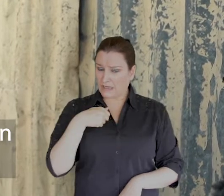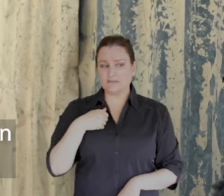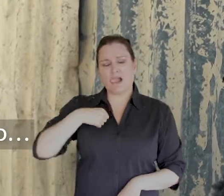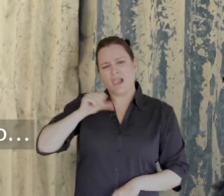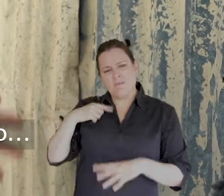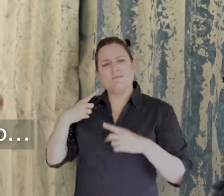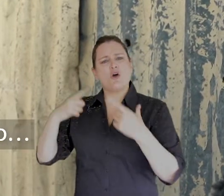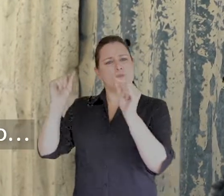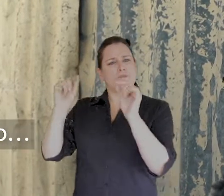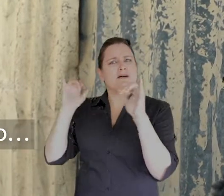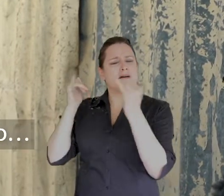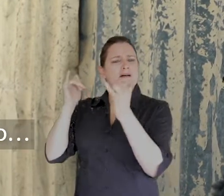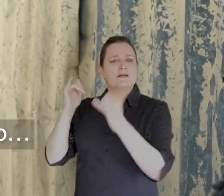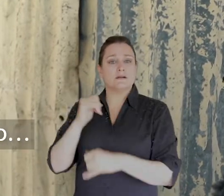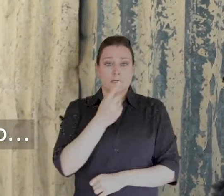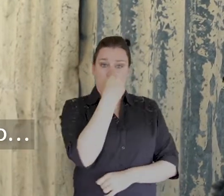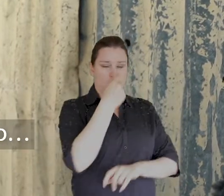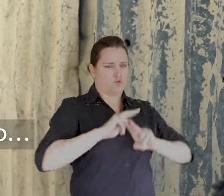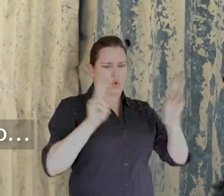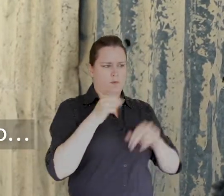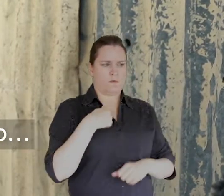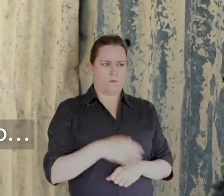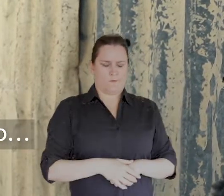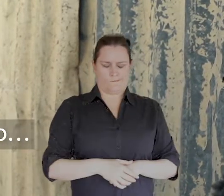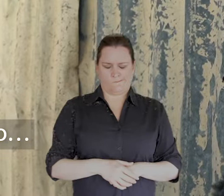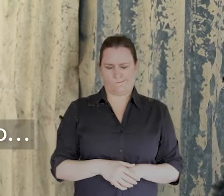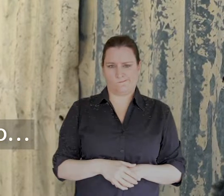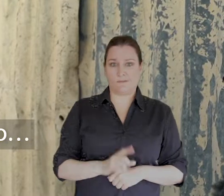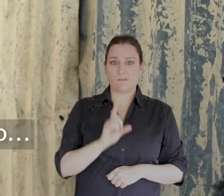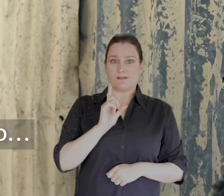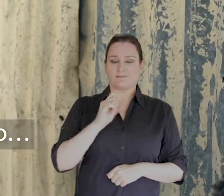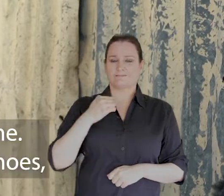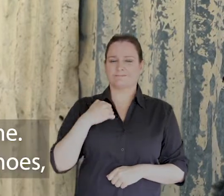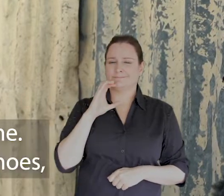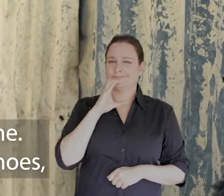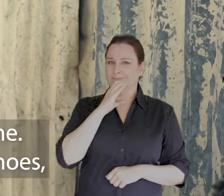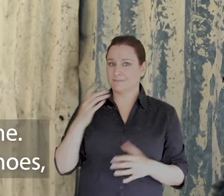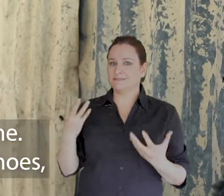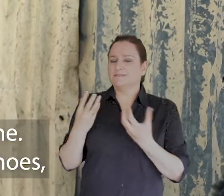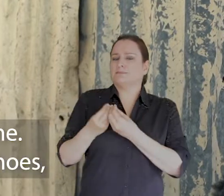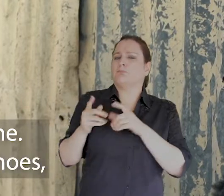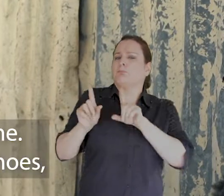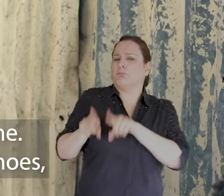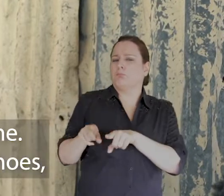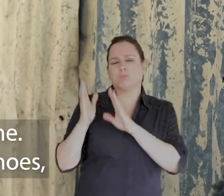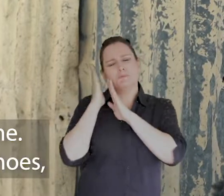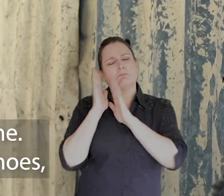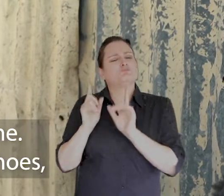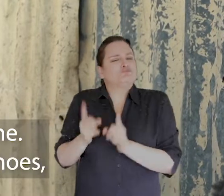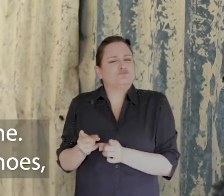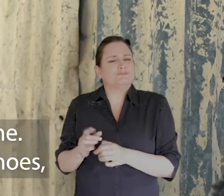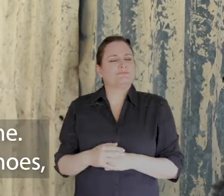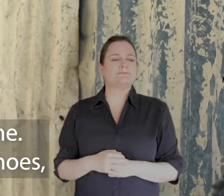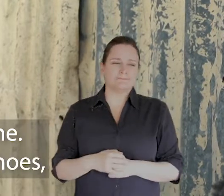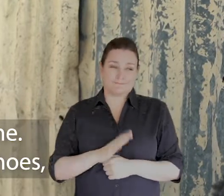mensen. As ons nou uitgaan, dan moet ons zo. Mijn negetje, het laatst me, het ook